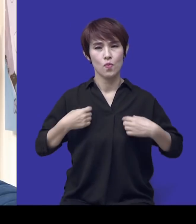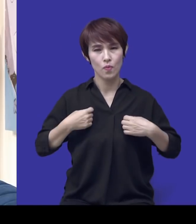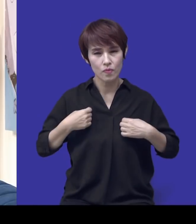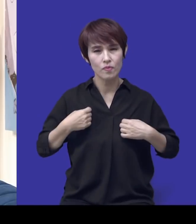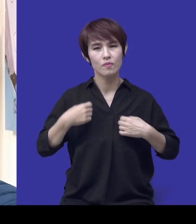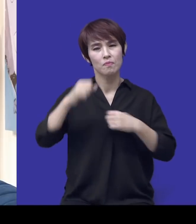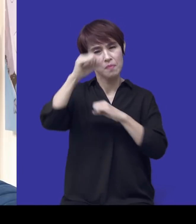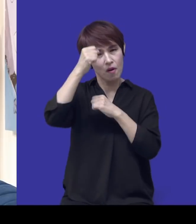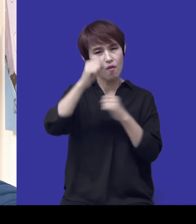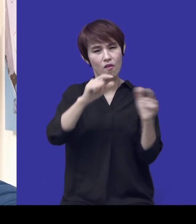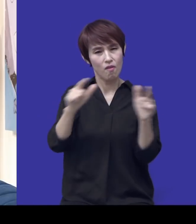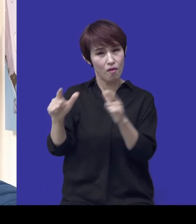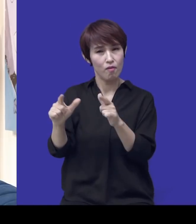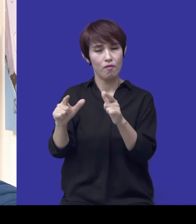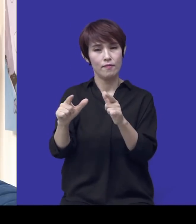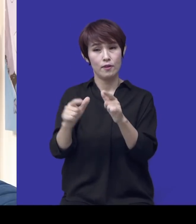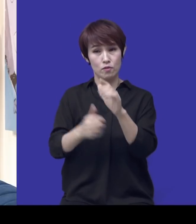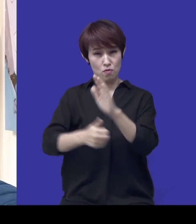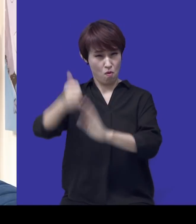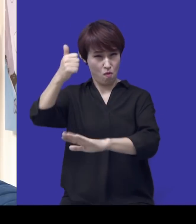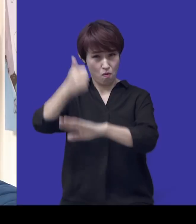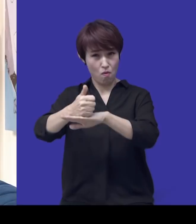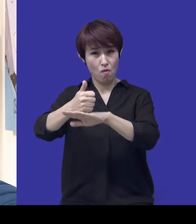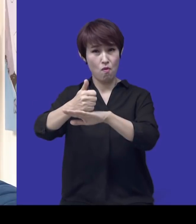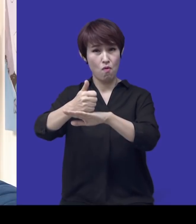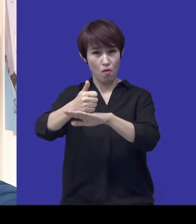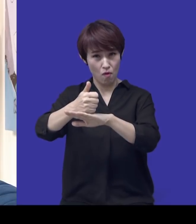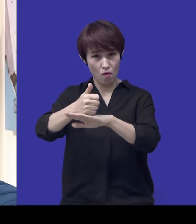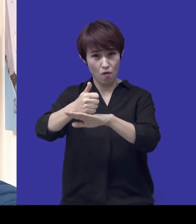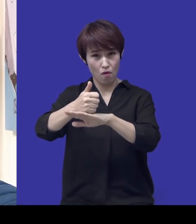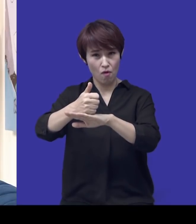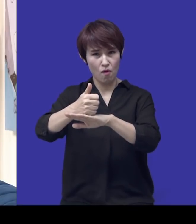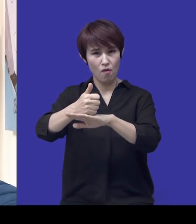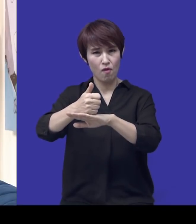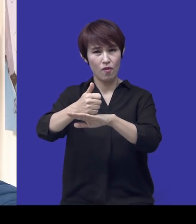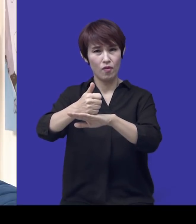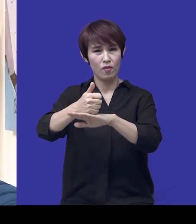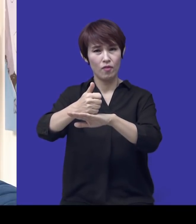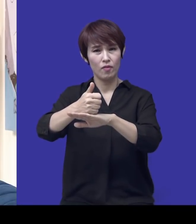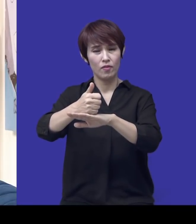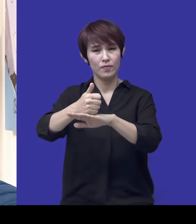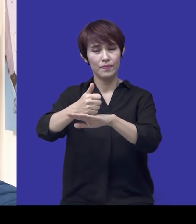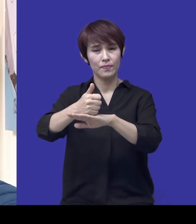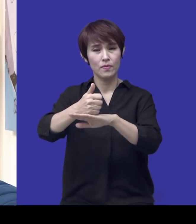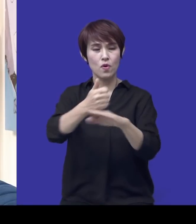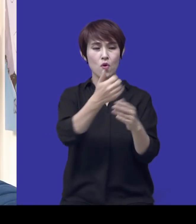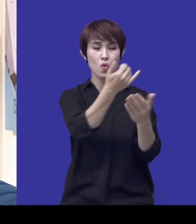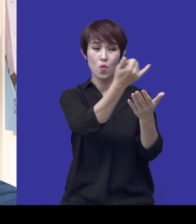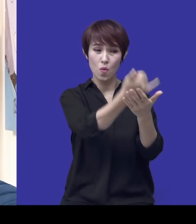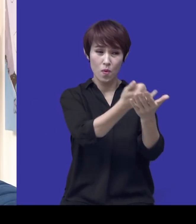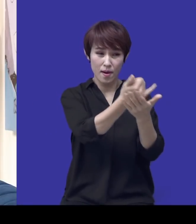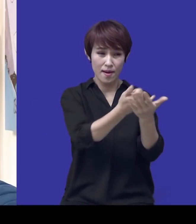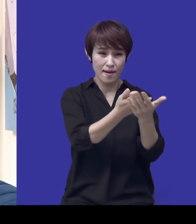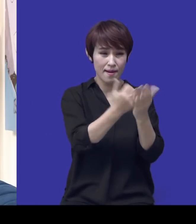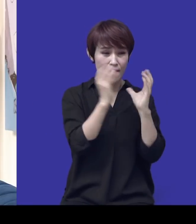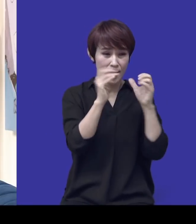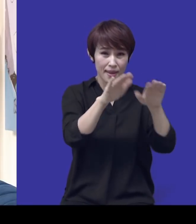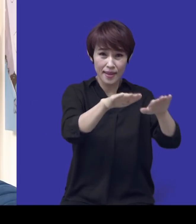성공한다면 내가 이 보호 종류 아동이라고 부르지만 그